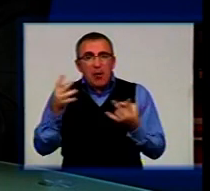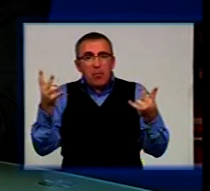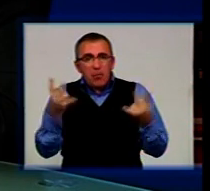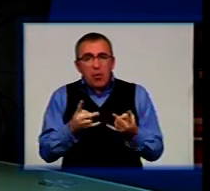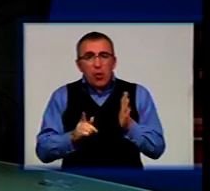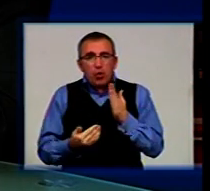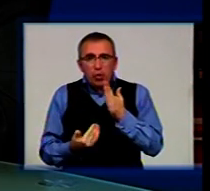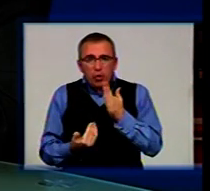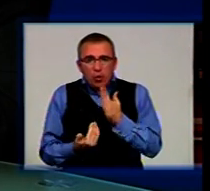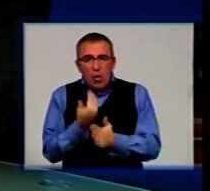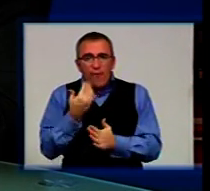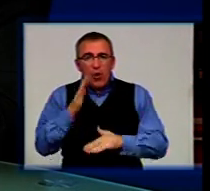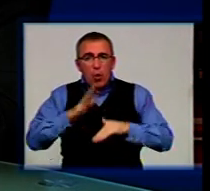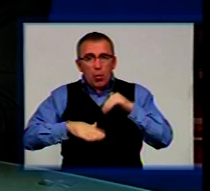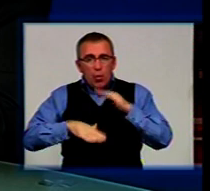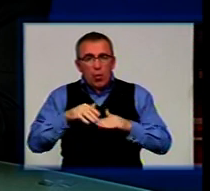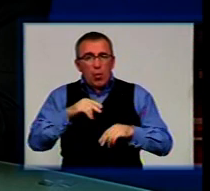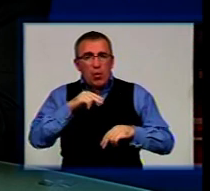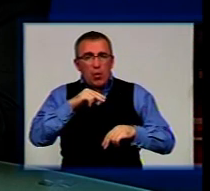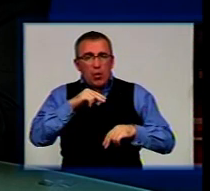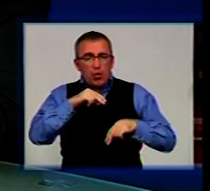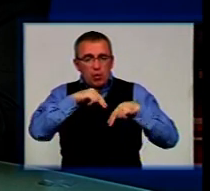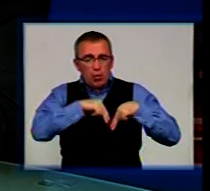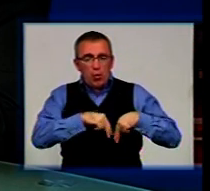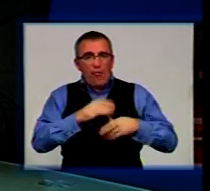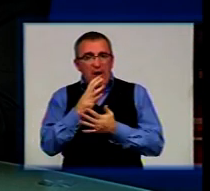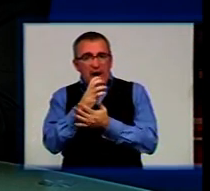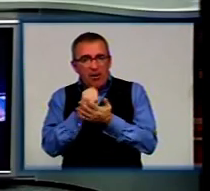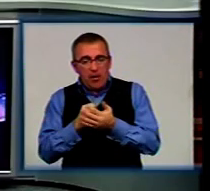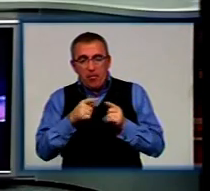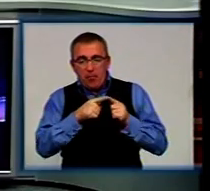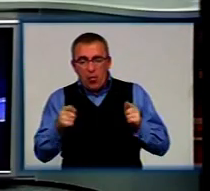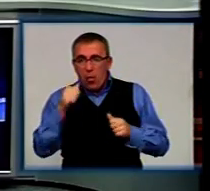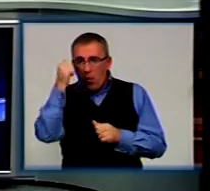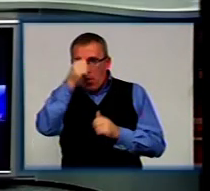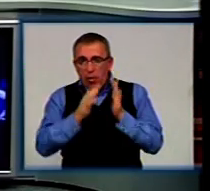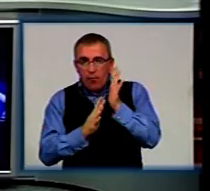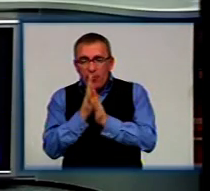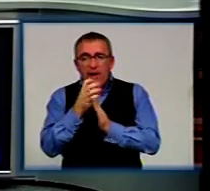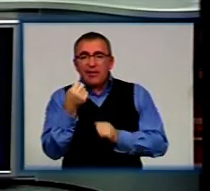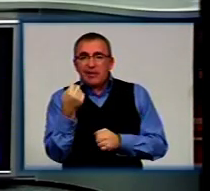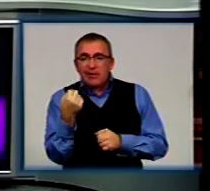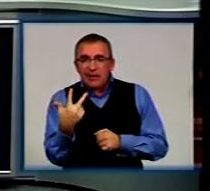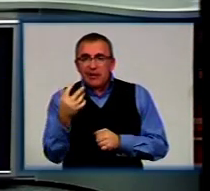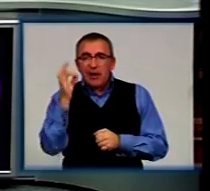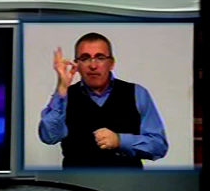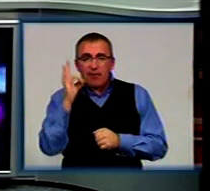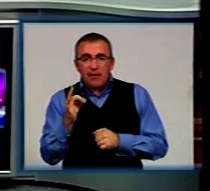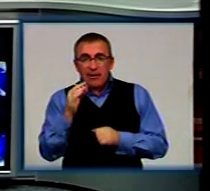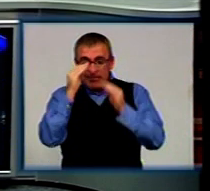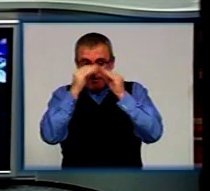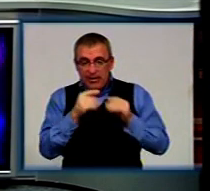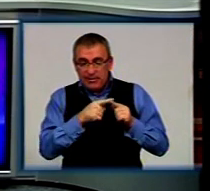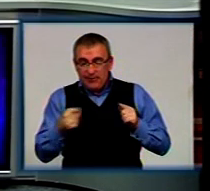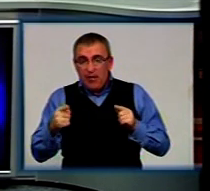потребують нових рук або трудових ресурсів, протягом цього року зросла на 13%. І до нас протягом 10